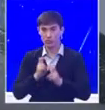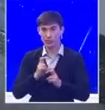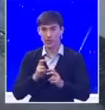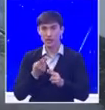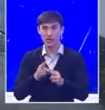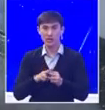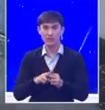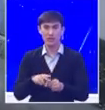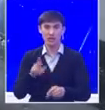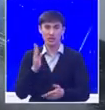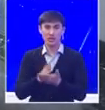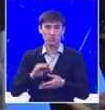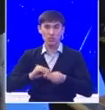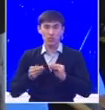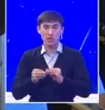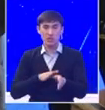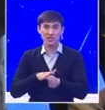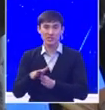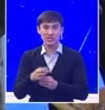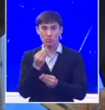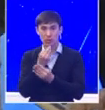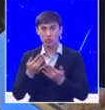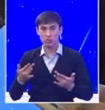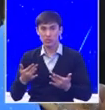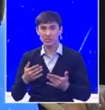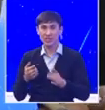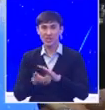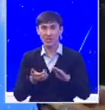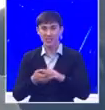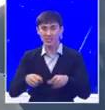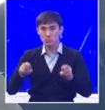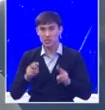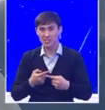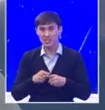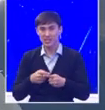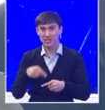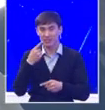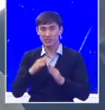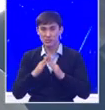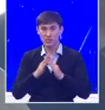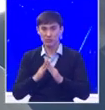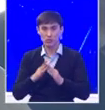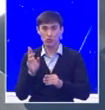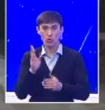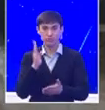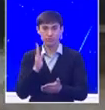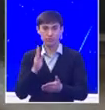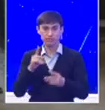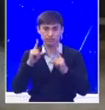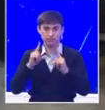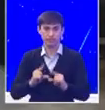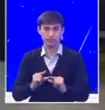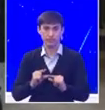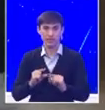Однако зачастую возникают проблемы с реализацией продукции из-за нехватки спецтехники, сетуют фермеры, что, безусловно, приводит